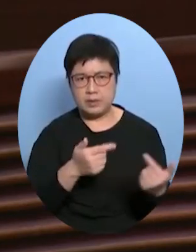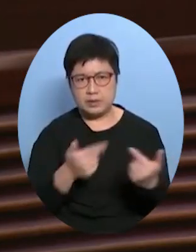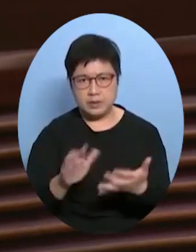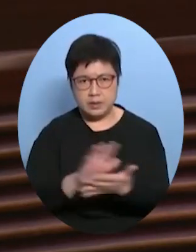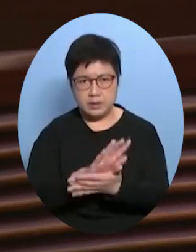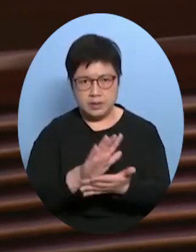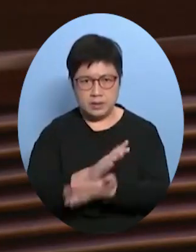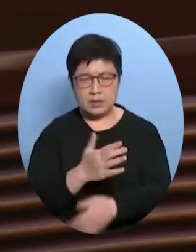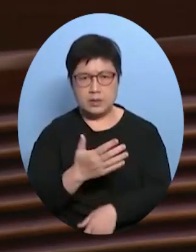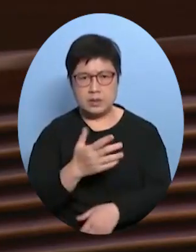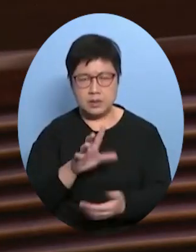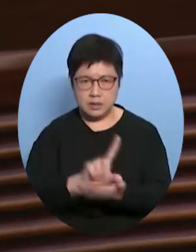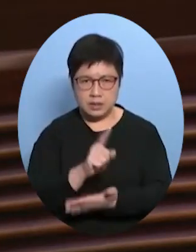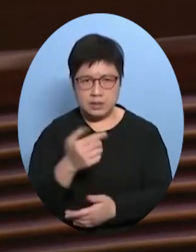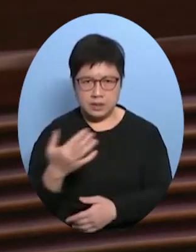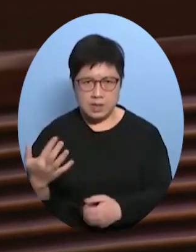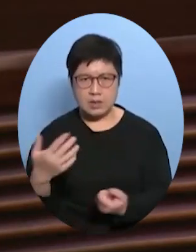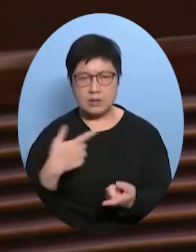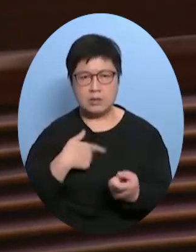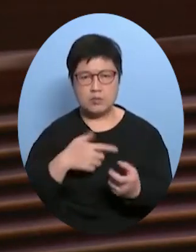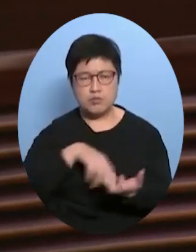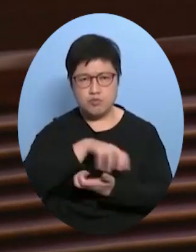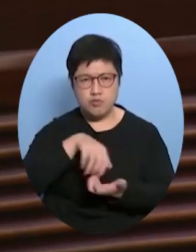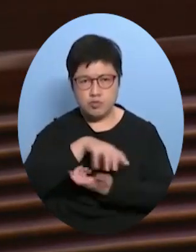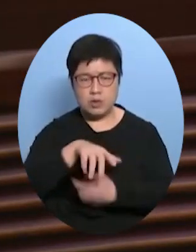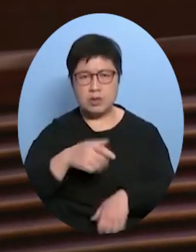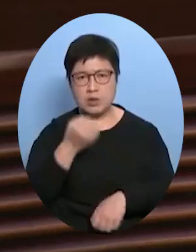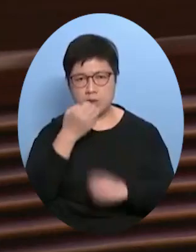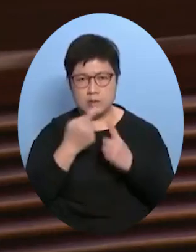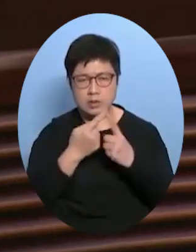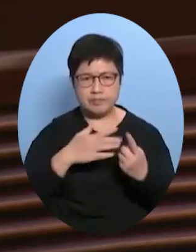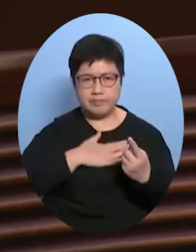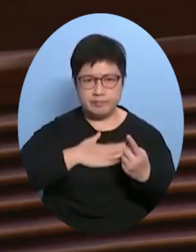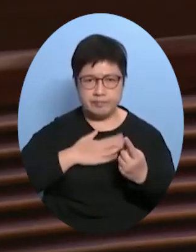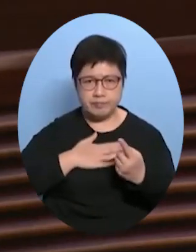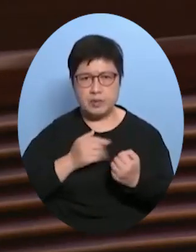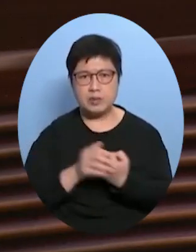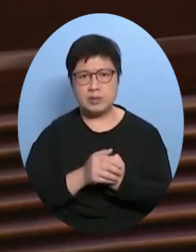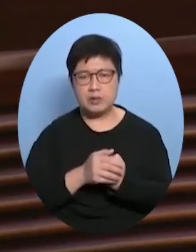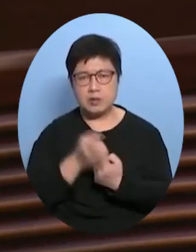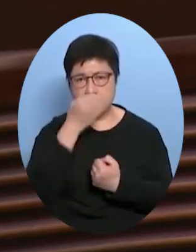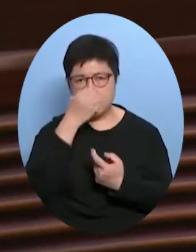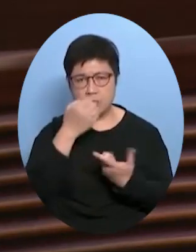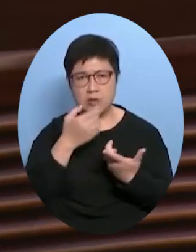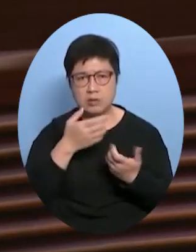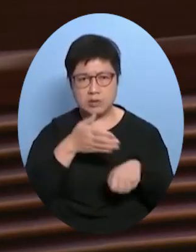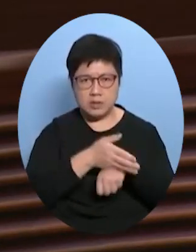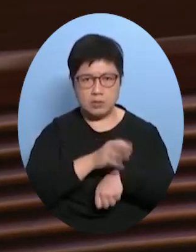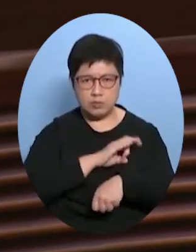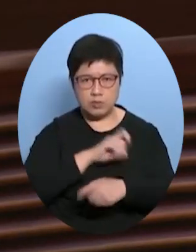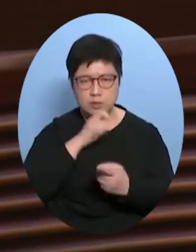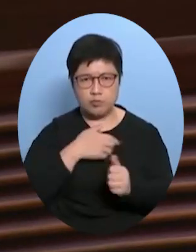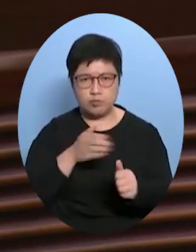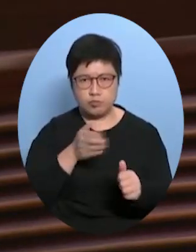社會動亂，令香港市民人心惶惶，社會上出現了鼓吹港獨、組織抗